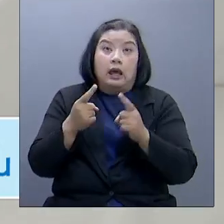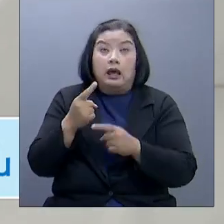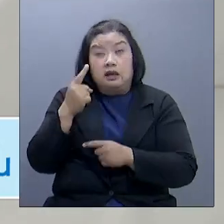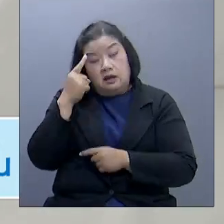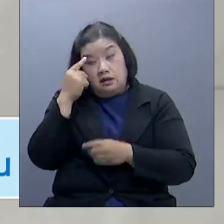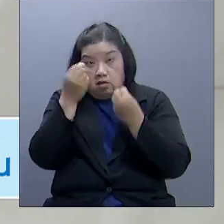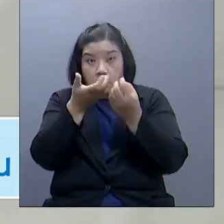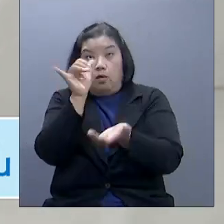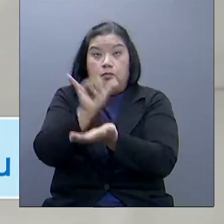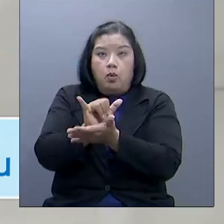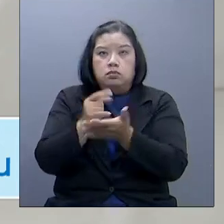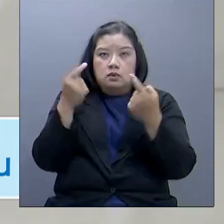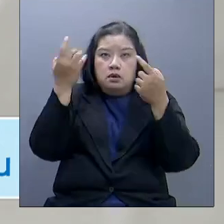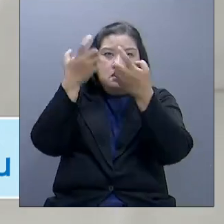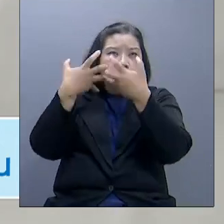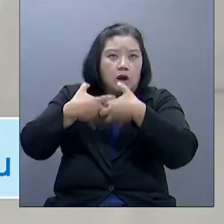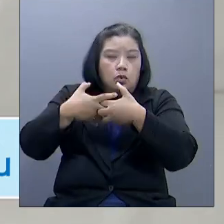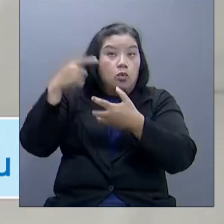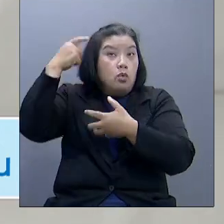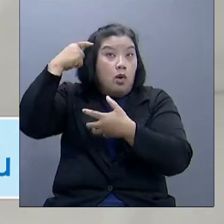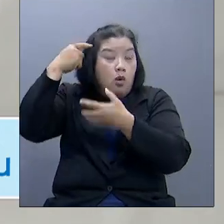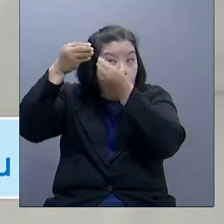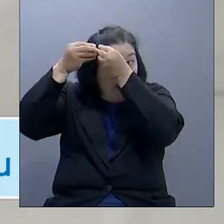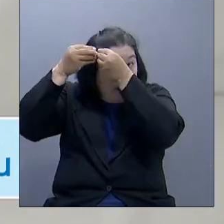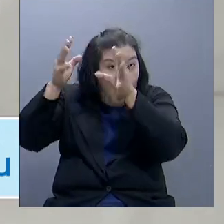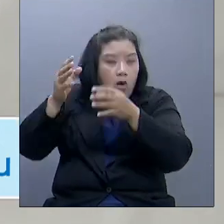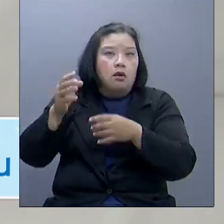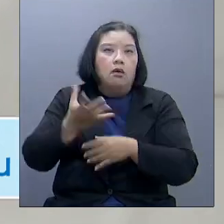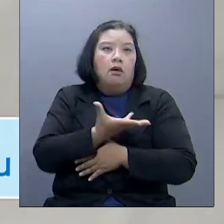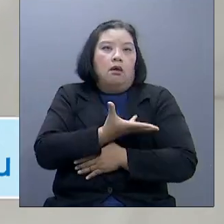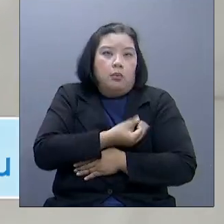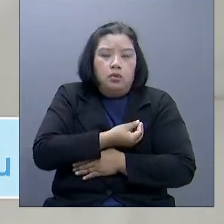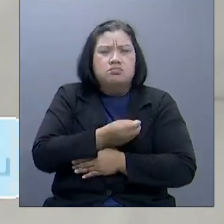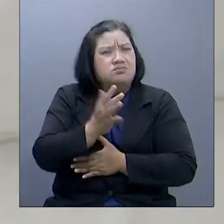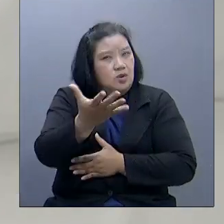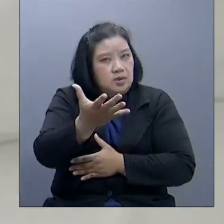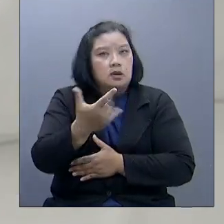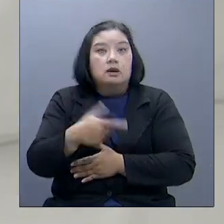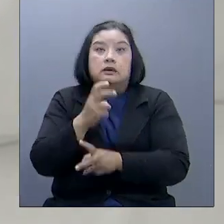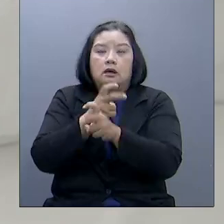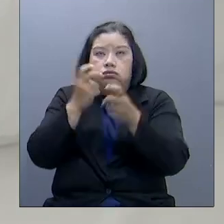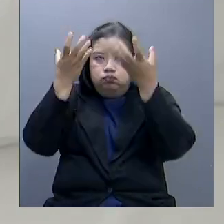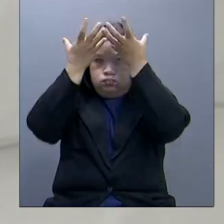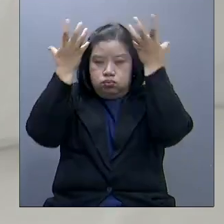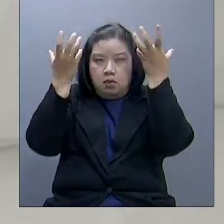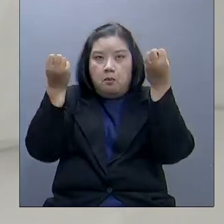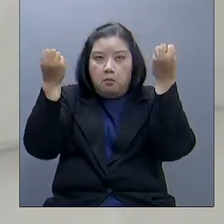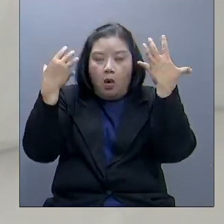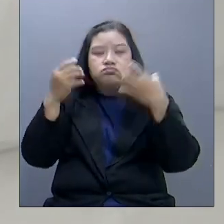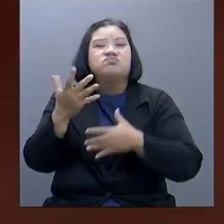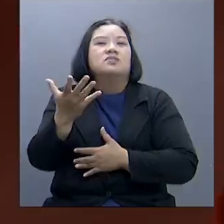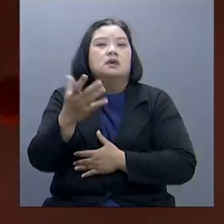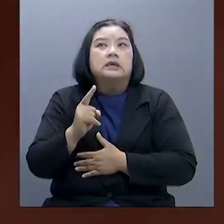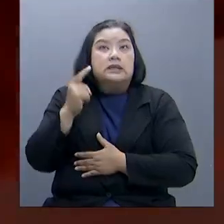คะว่าถึงขั้นว่าทำให้หัวใจหยุดเต้นหรือกระดูกกะโหลกศีรษะแตกค่ะดังนั้นไม่หลงเชื่อข้อมูลดังกล่าวและขอความ